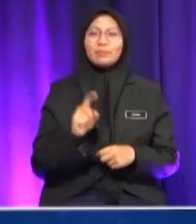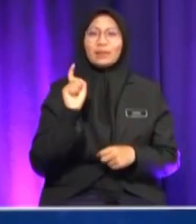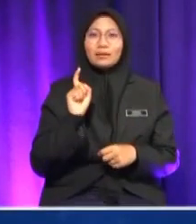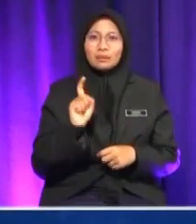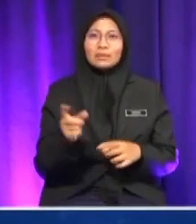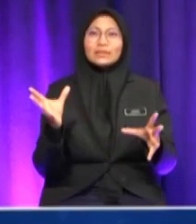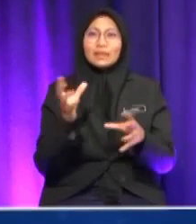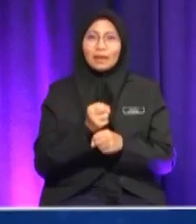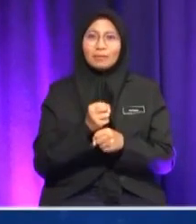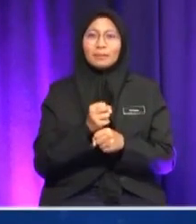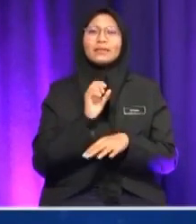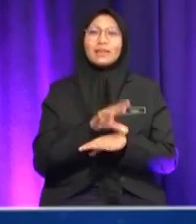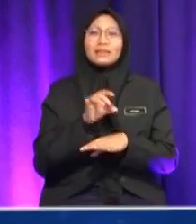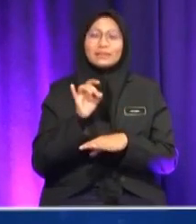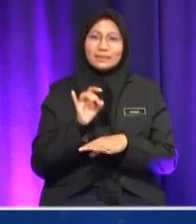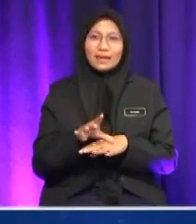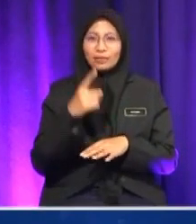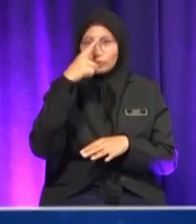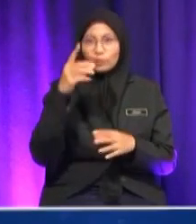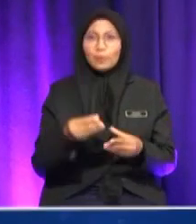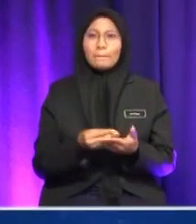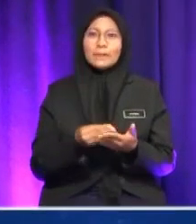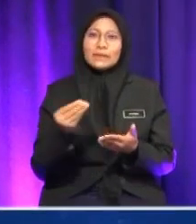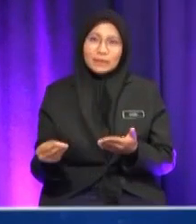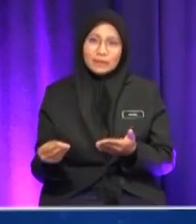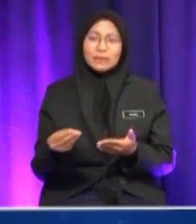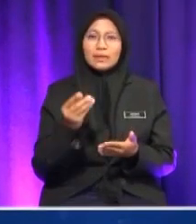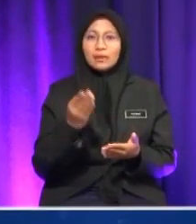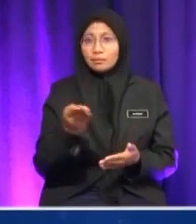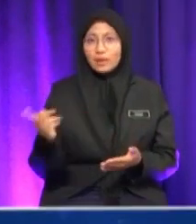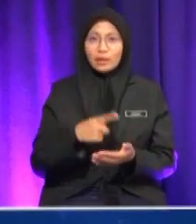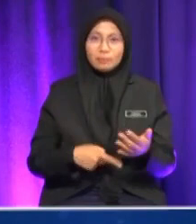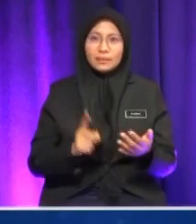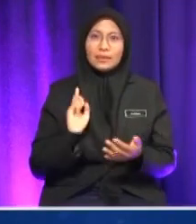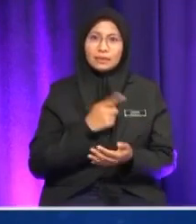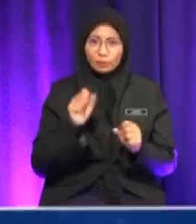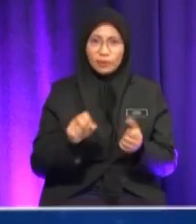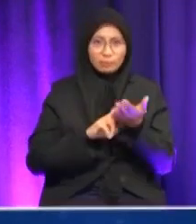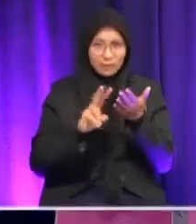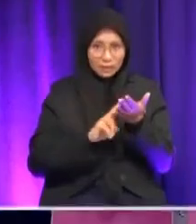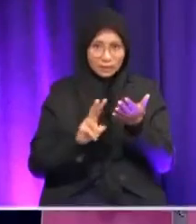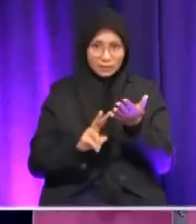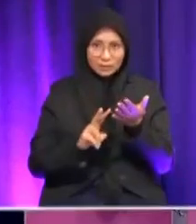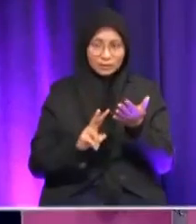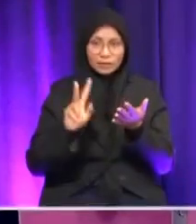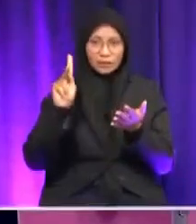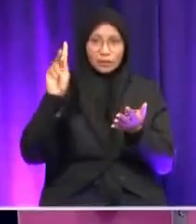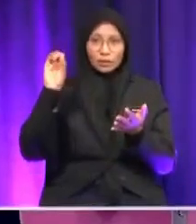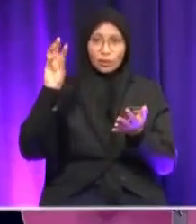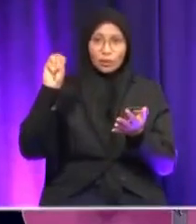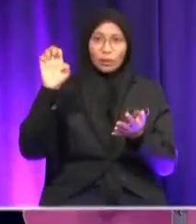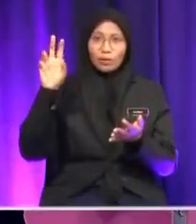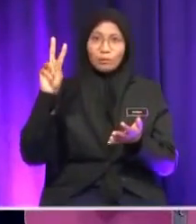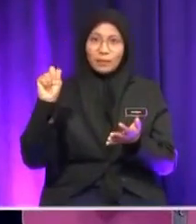kita membeli sesuatu barang. Kita tanya, kita boleh baca komen-komen yang ada dalam setiap portal tersebut. Betul.